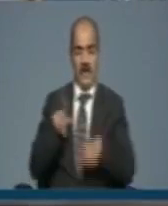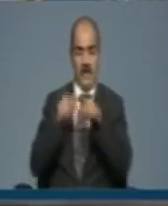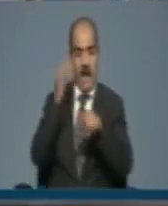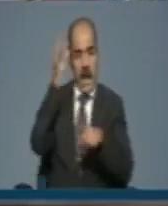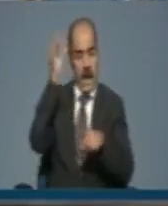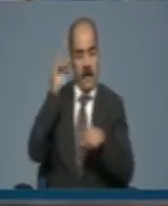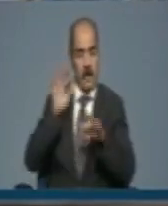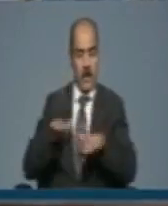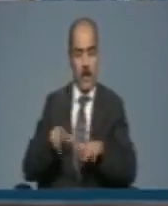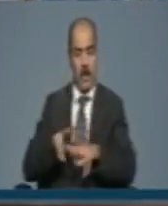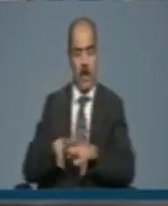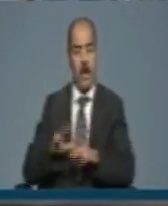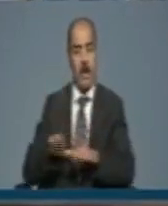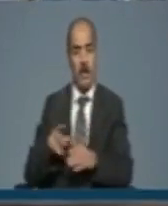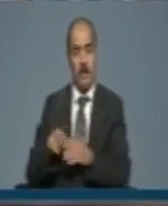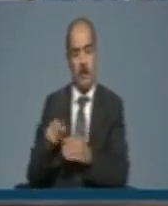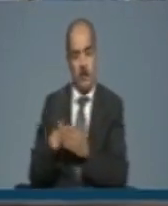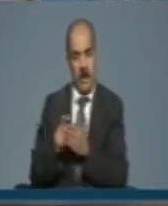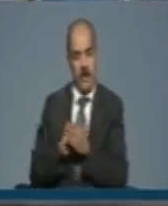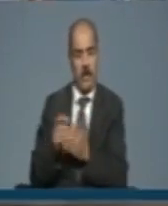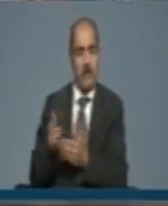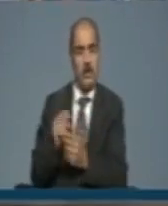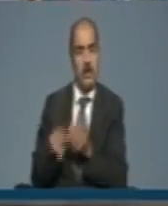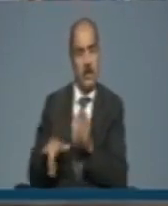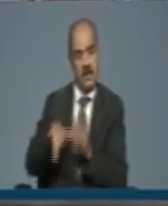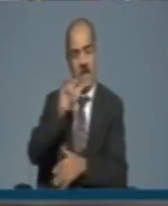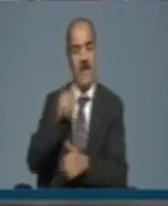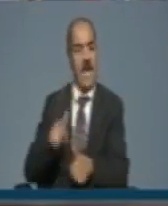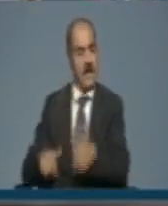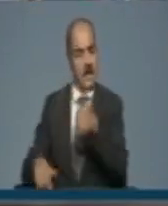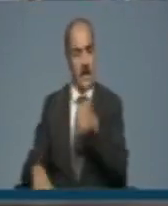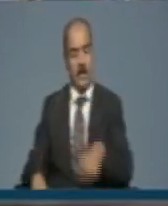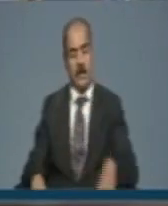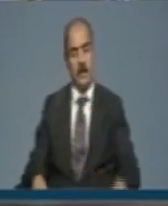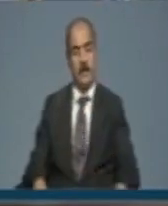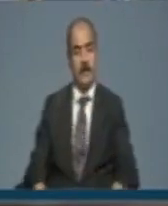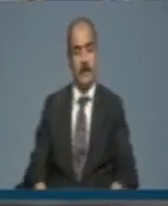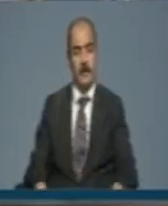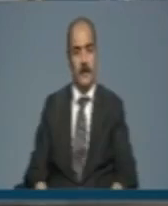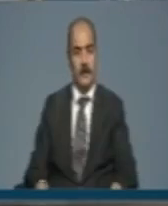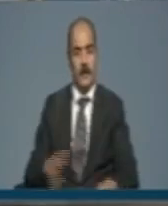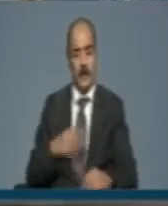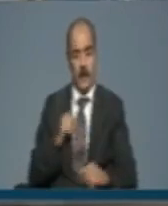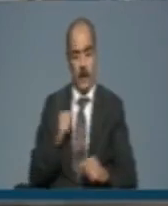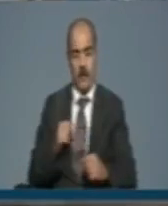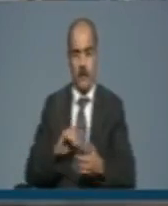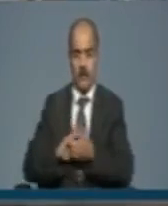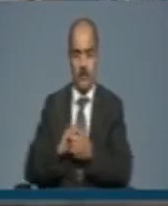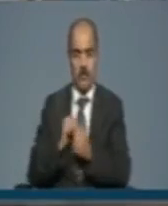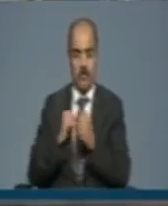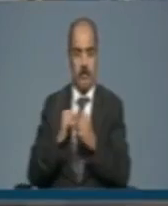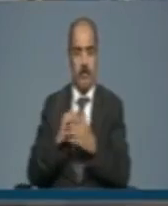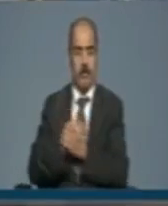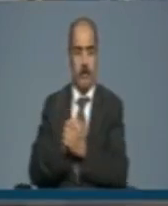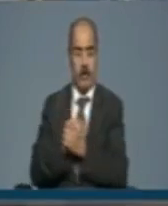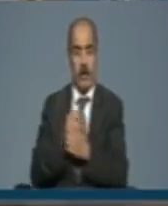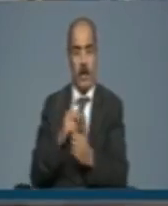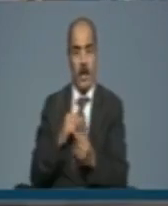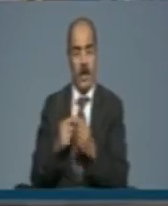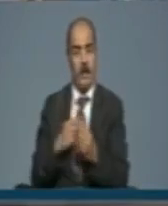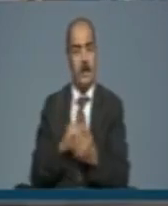يعودوا مرة أخرى إلى مواطنهم. كذلك أيضا فإننا متحدون في دعم السلام بين